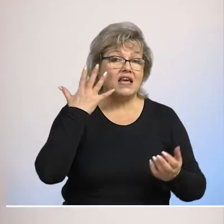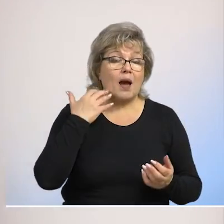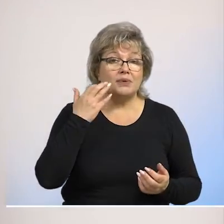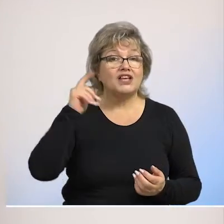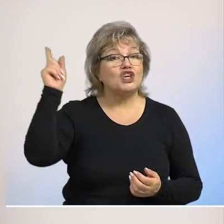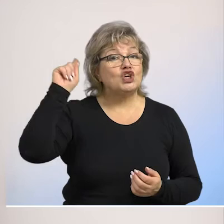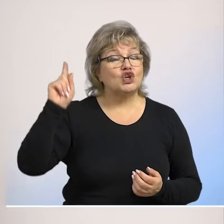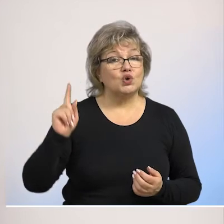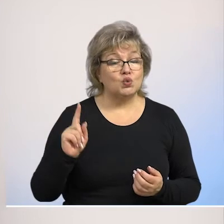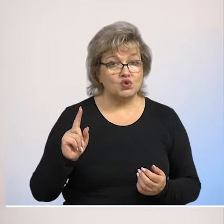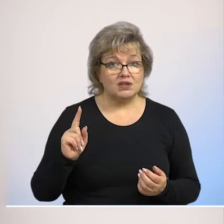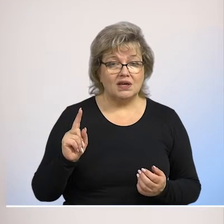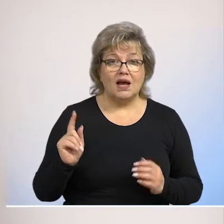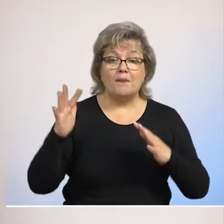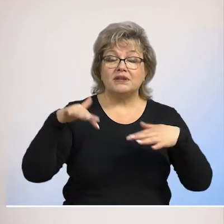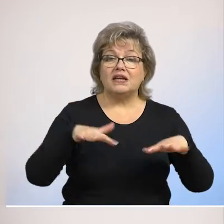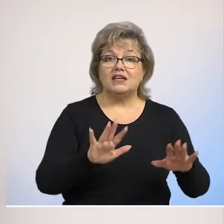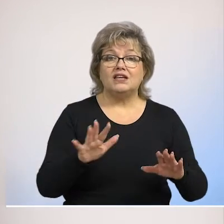Расцветали ясные груши,